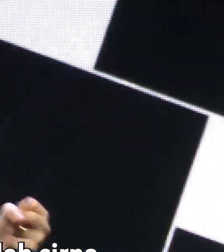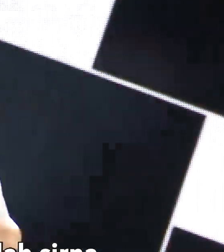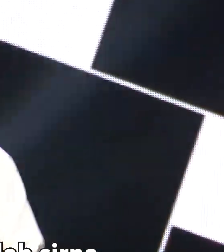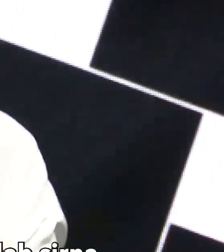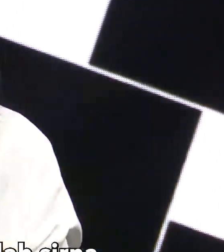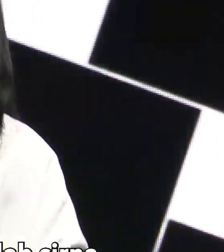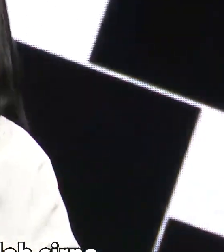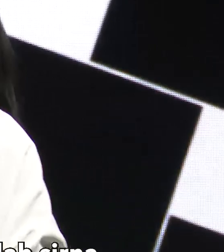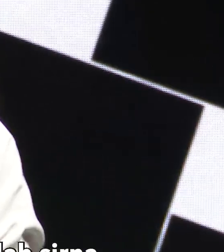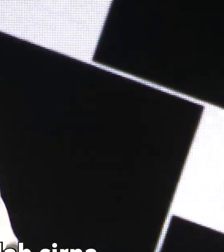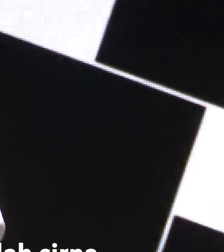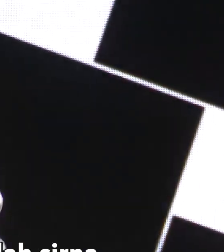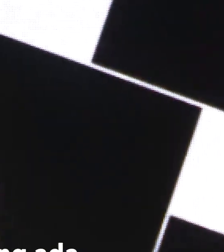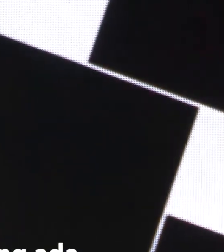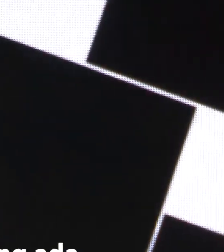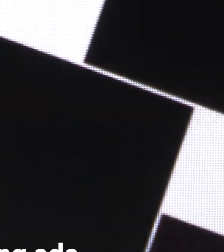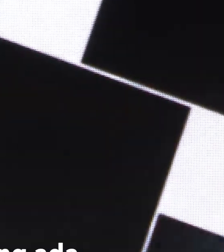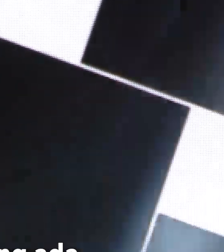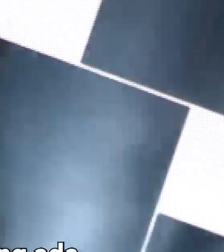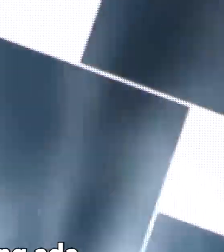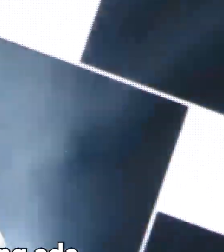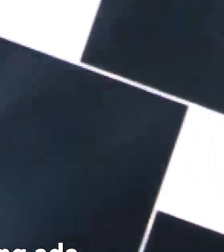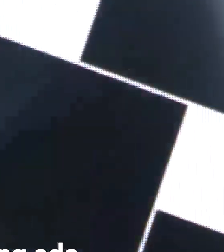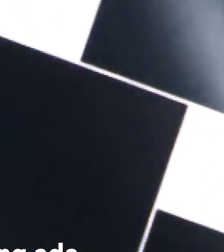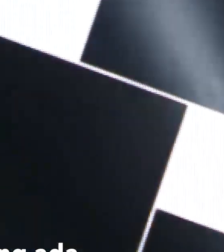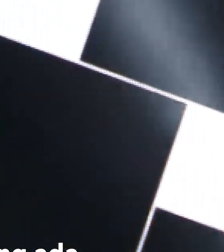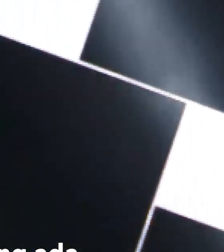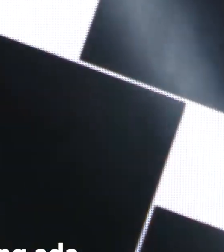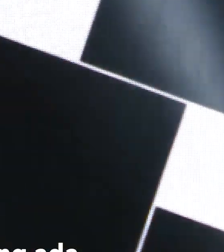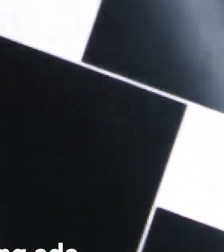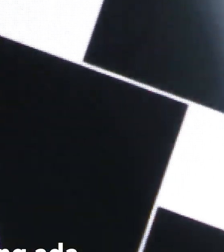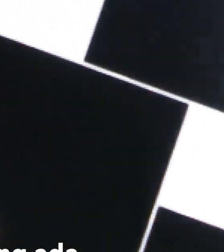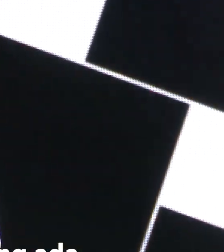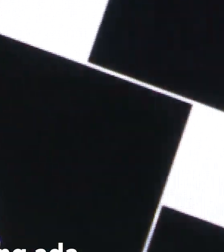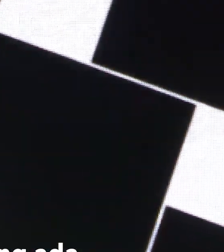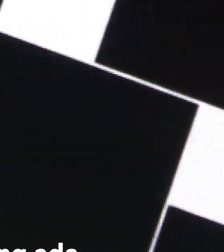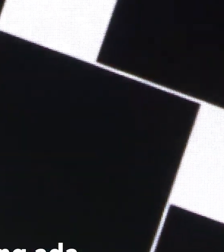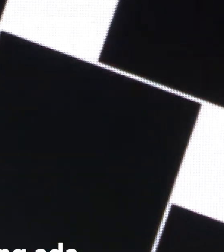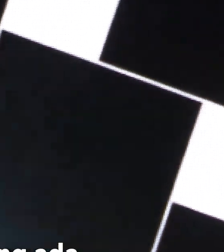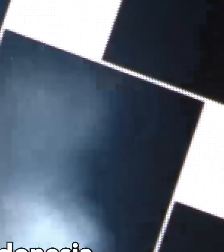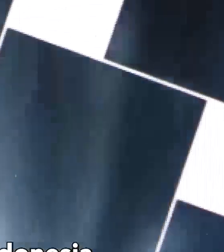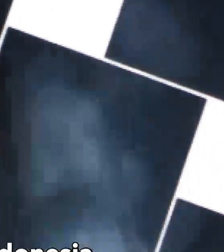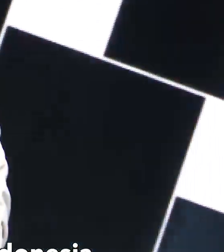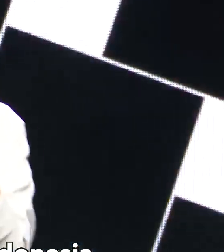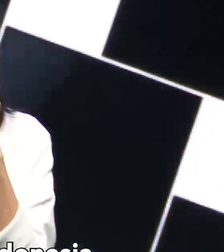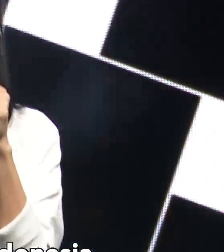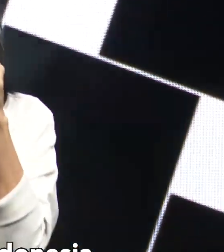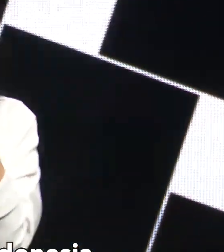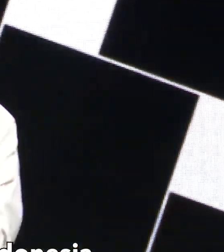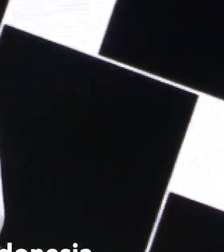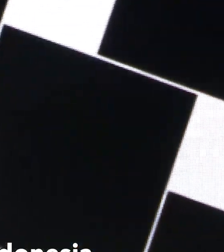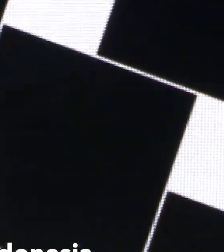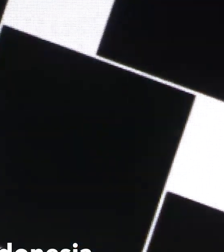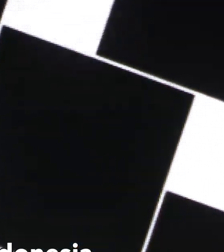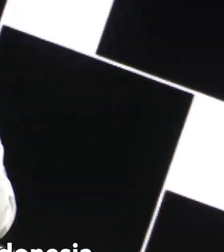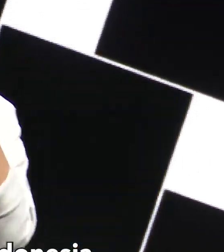telah sirna. Hancurkan kebencian yang ada, berbeda